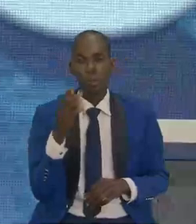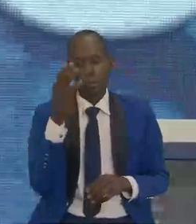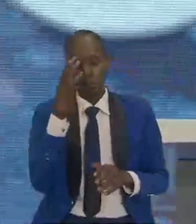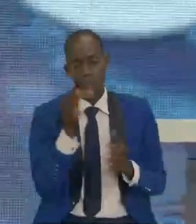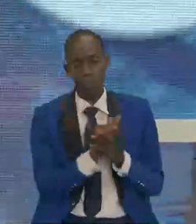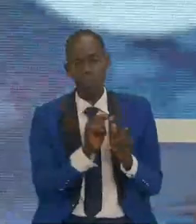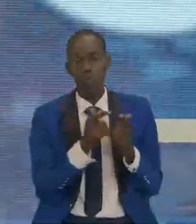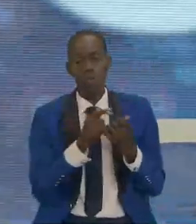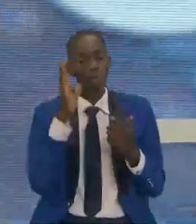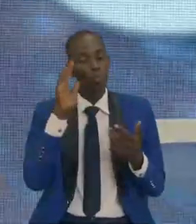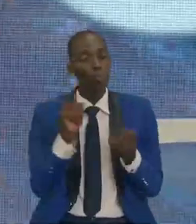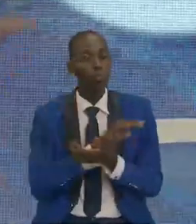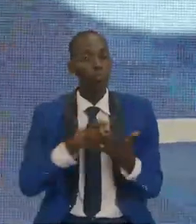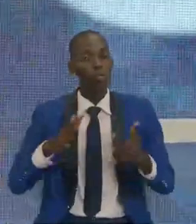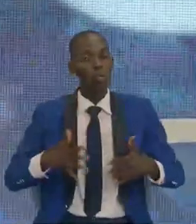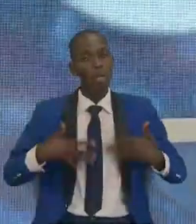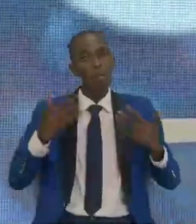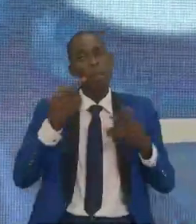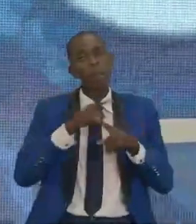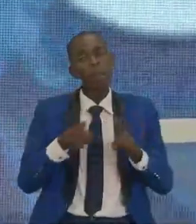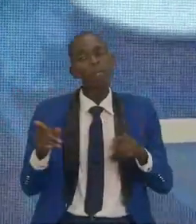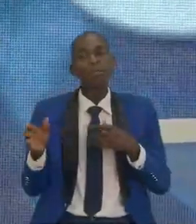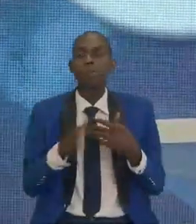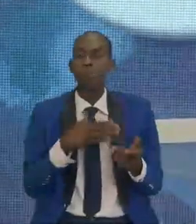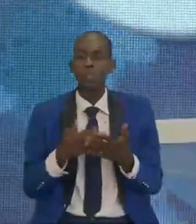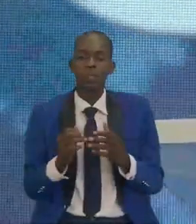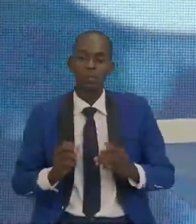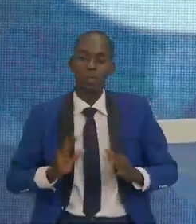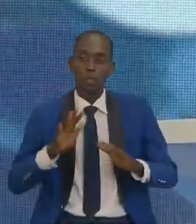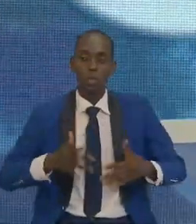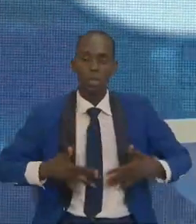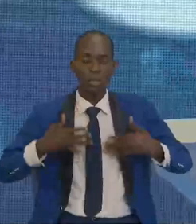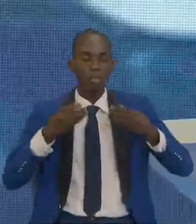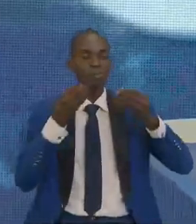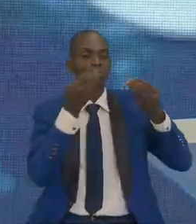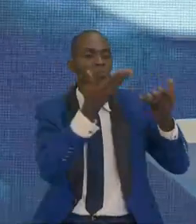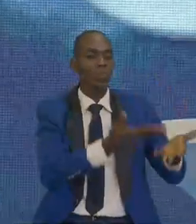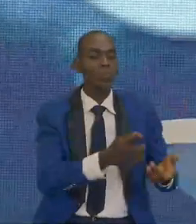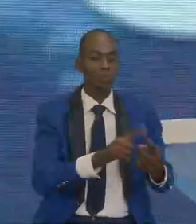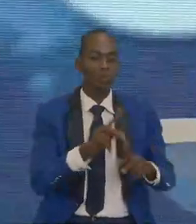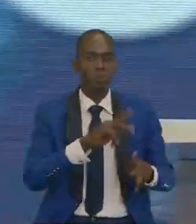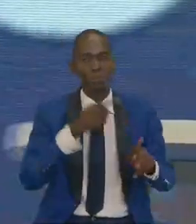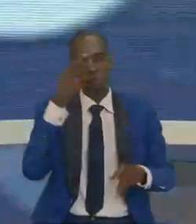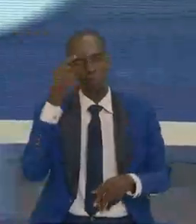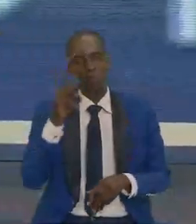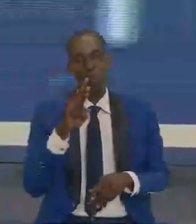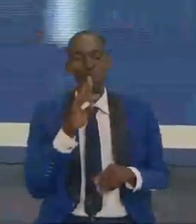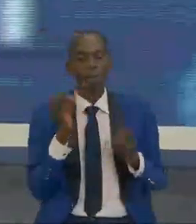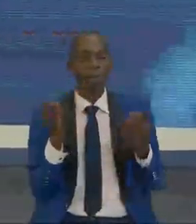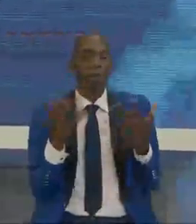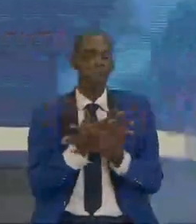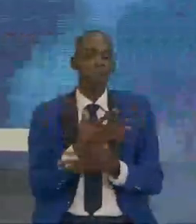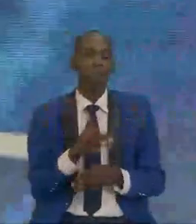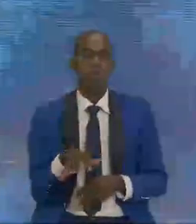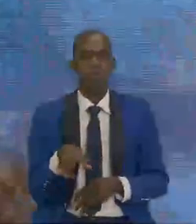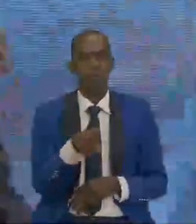faire. Tu sais que cela va détruire ta vie, mais tu abandonnes ta vie